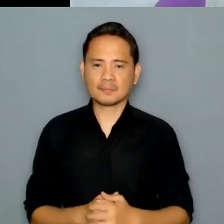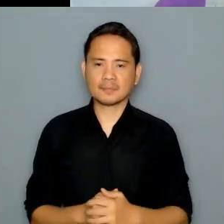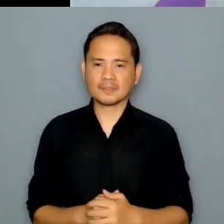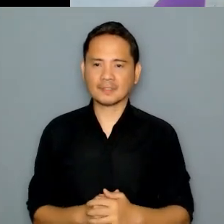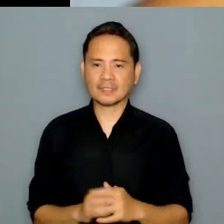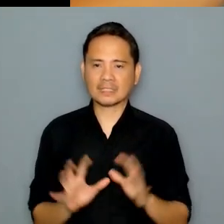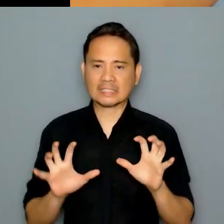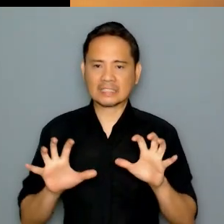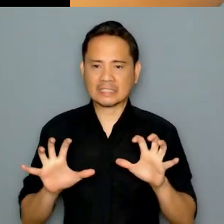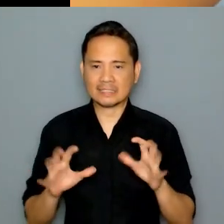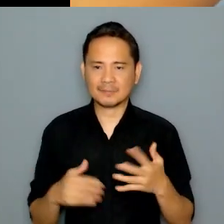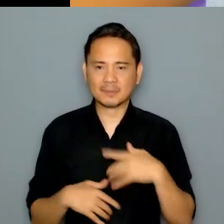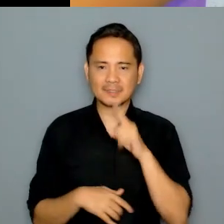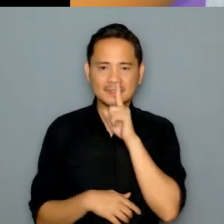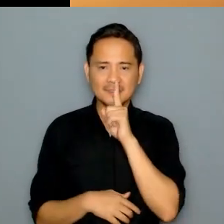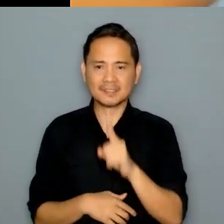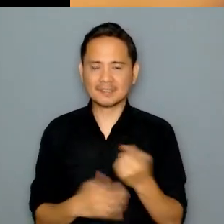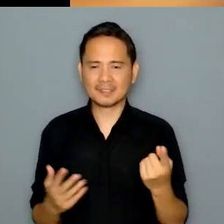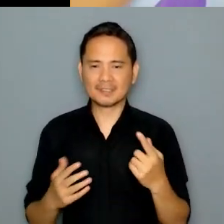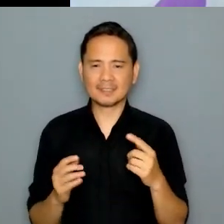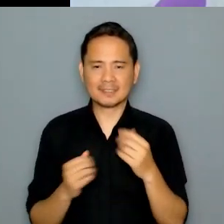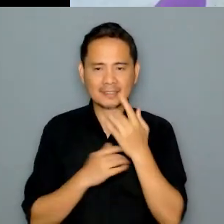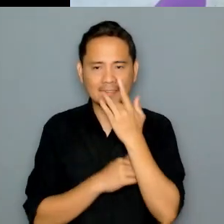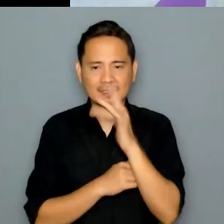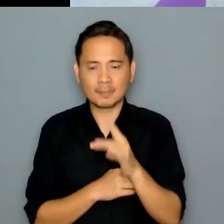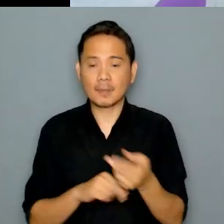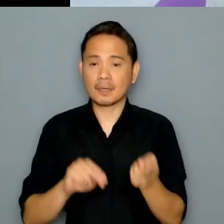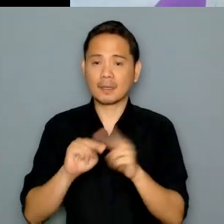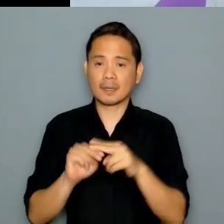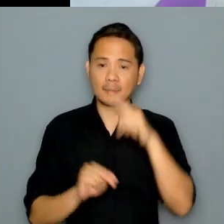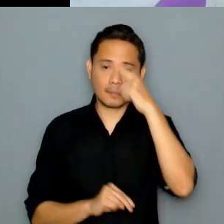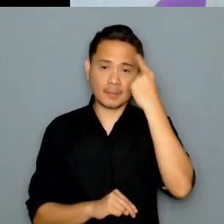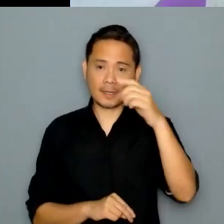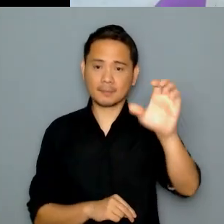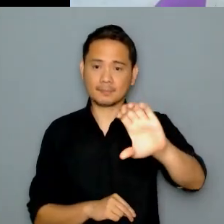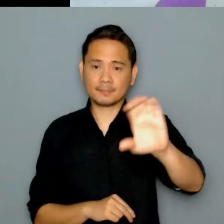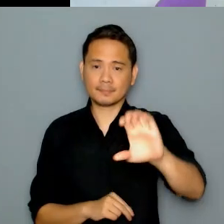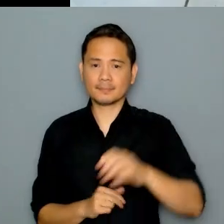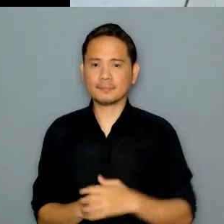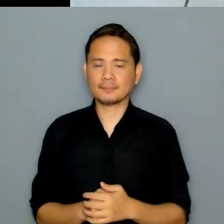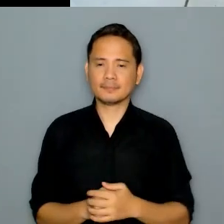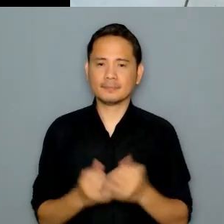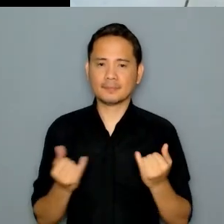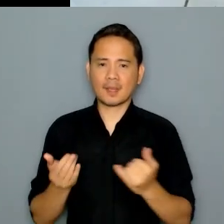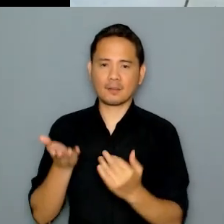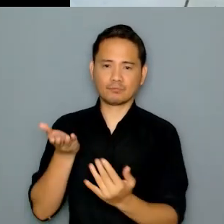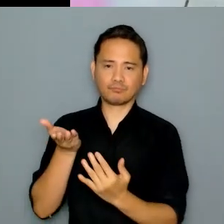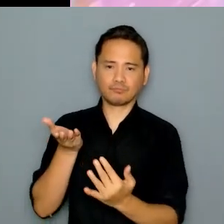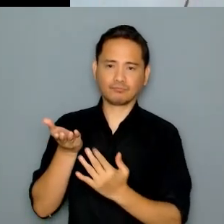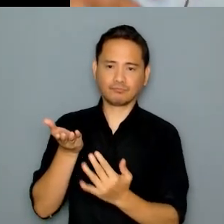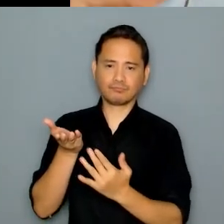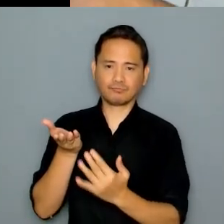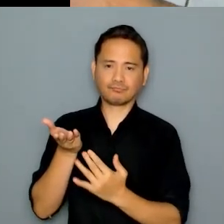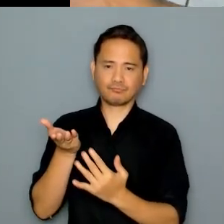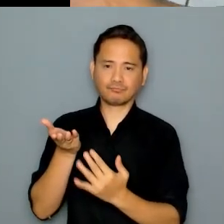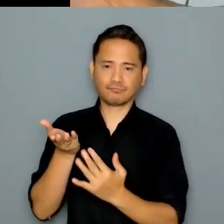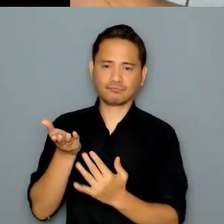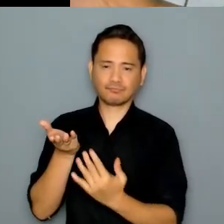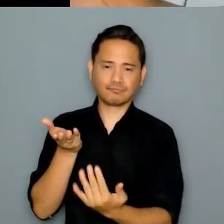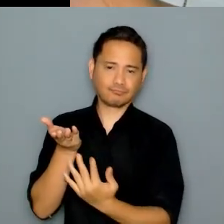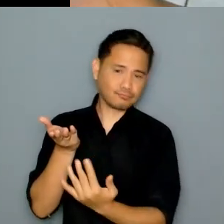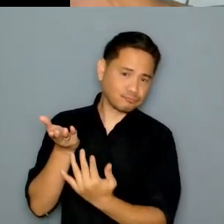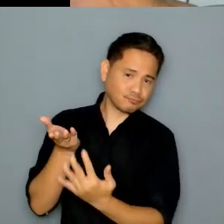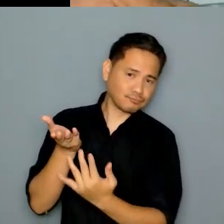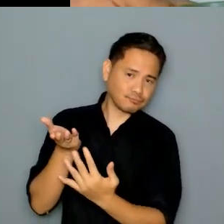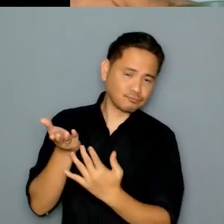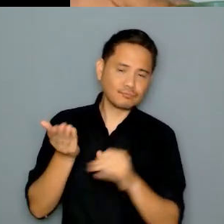Yan. So, lagay natin ng paminta. Kung mapapansin nyo, diba, kulong-kulo siya. Yan. Kapag nilagay na natin dyan